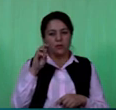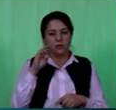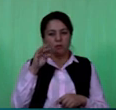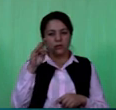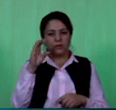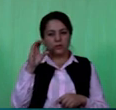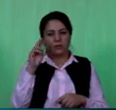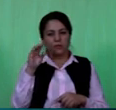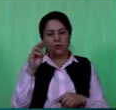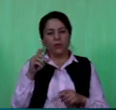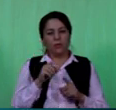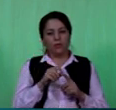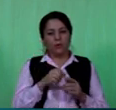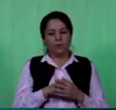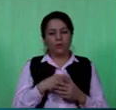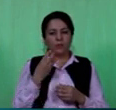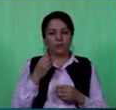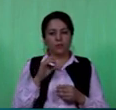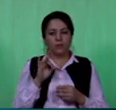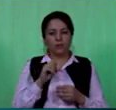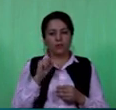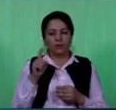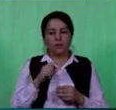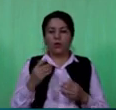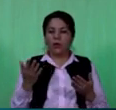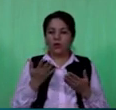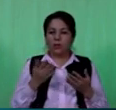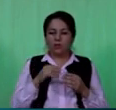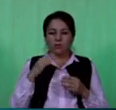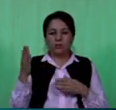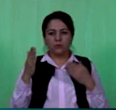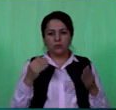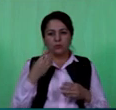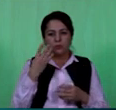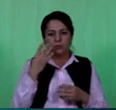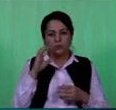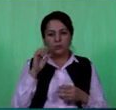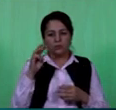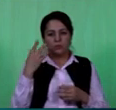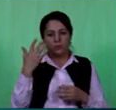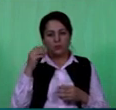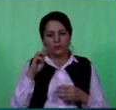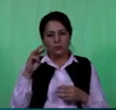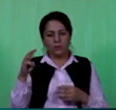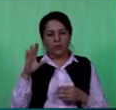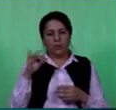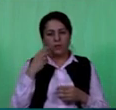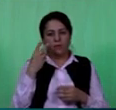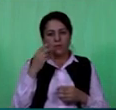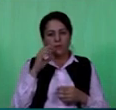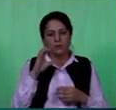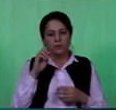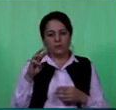буквами еще раз какие же у нас стороны 4 сантиметра 5 миллиметров и два сантиметра